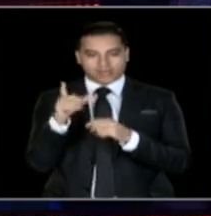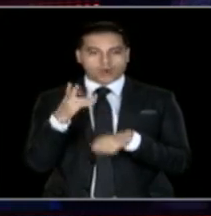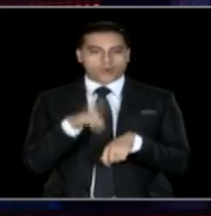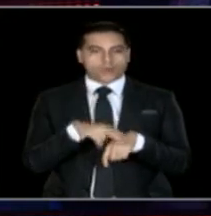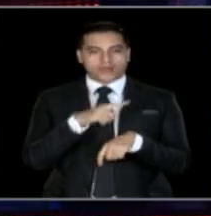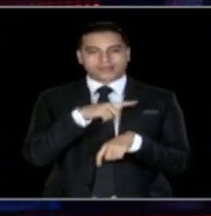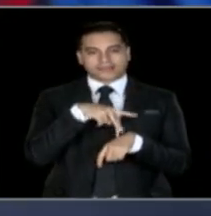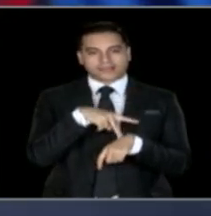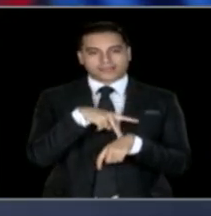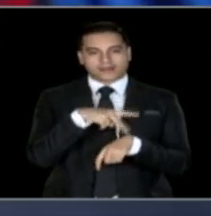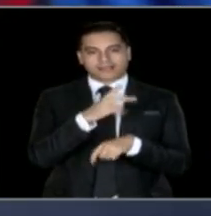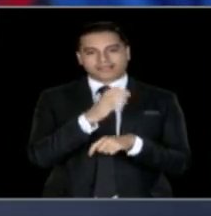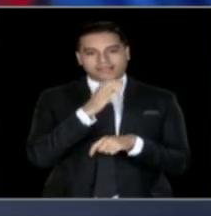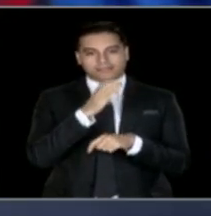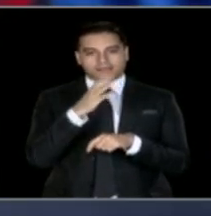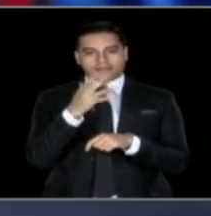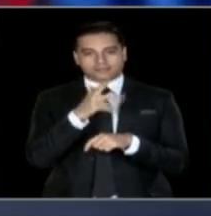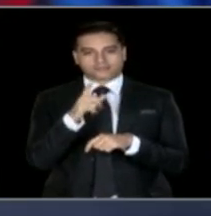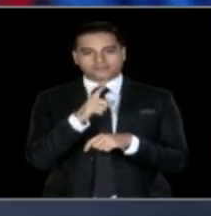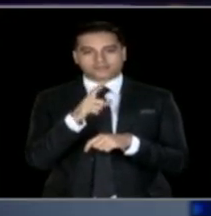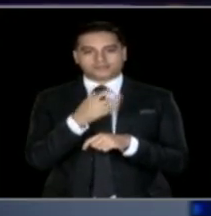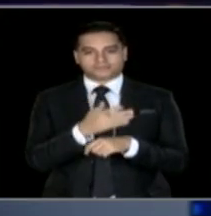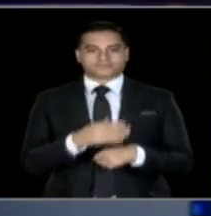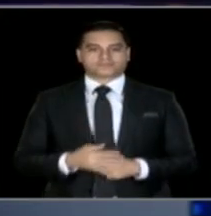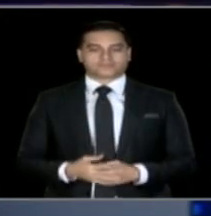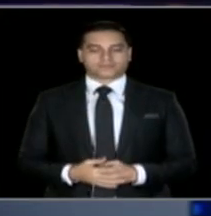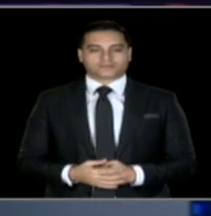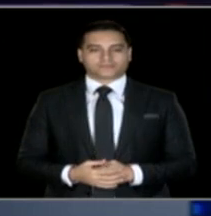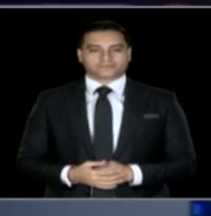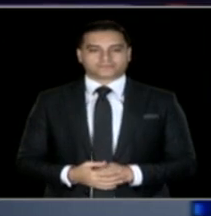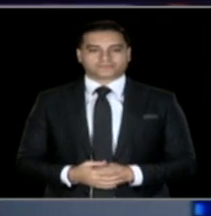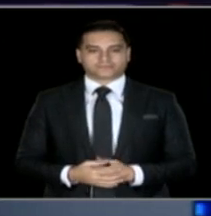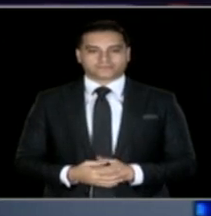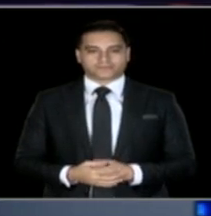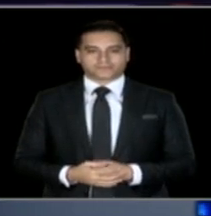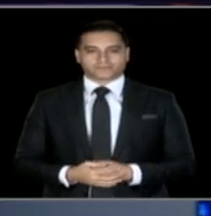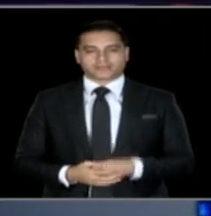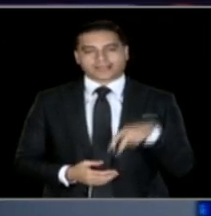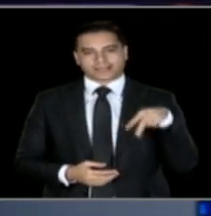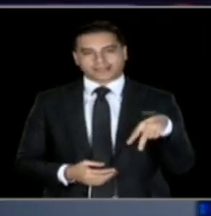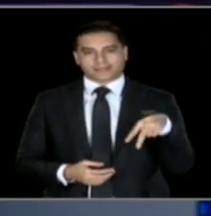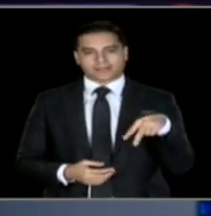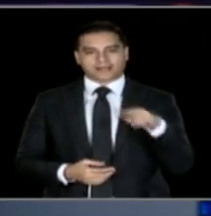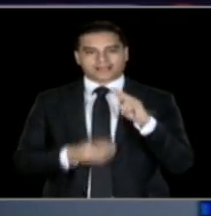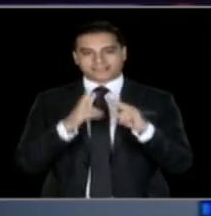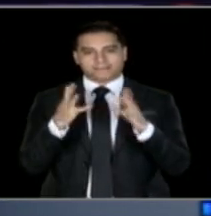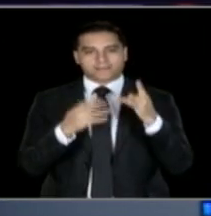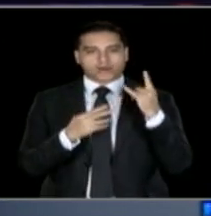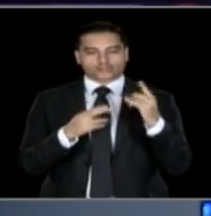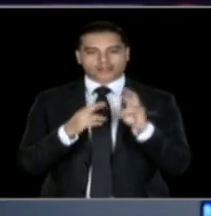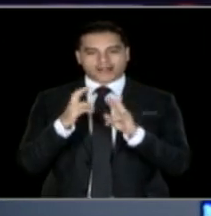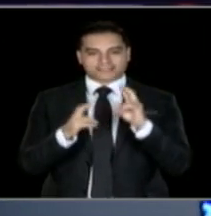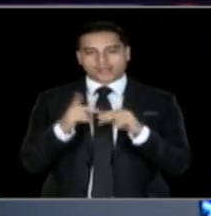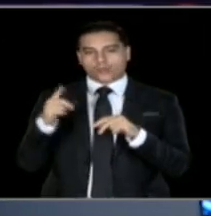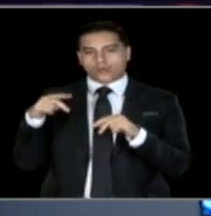اسئله. وفيرينا معاكي كم اجابه صح؟ 8. 8 اجابات صح من 10 اسئله. تعالوا